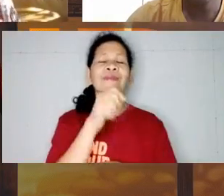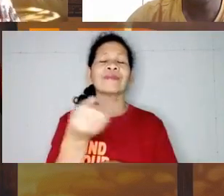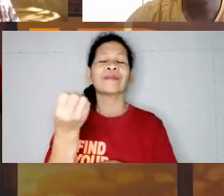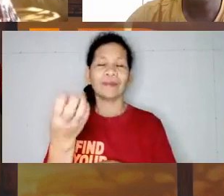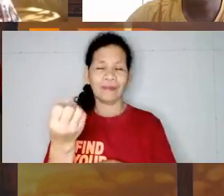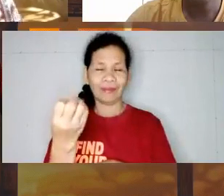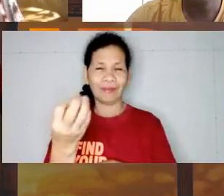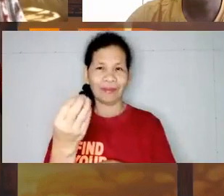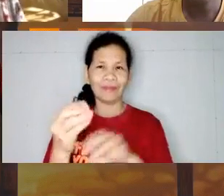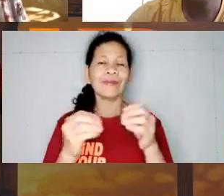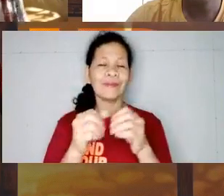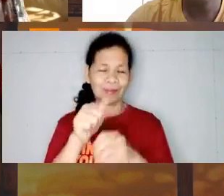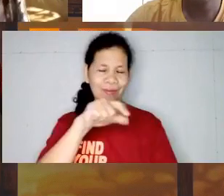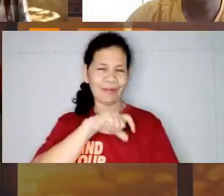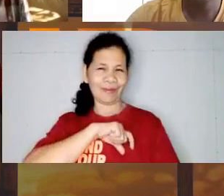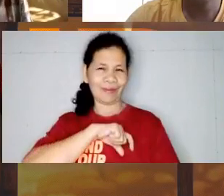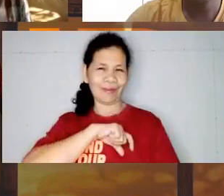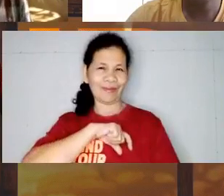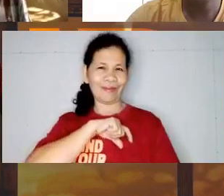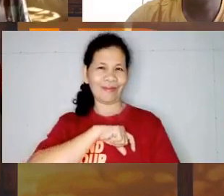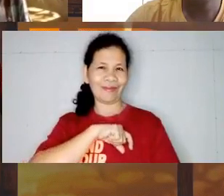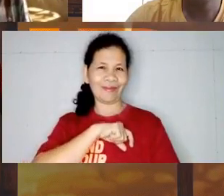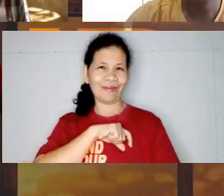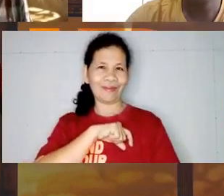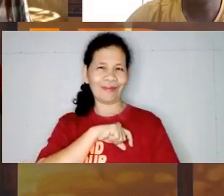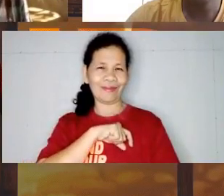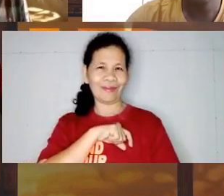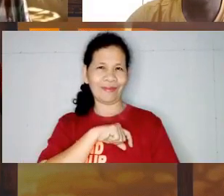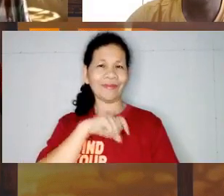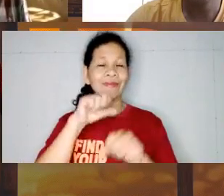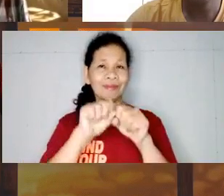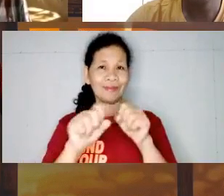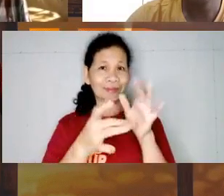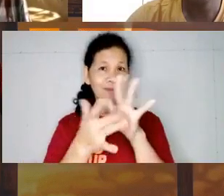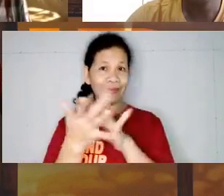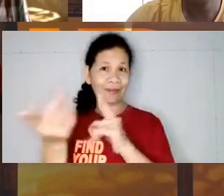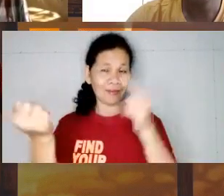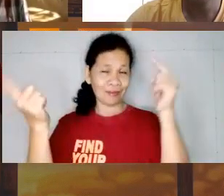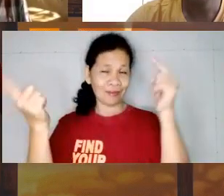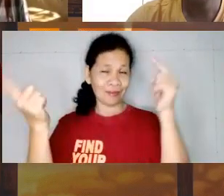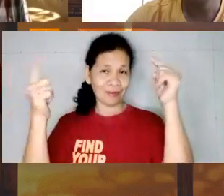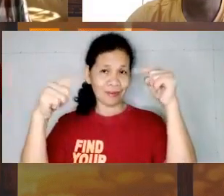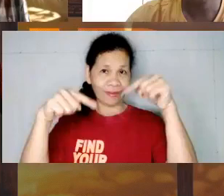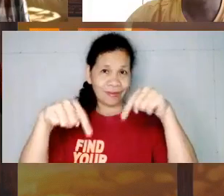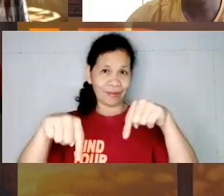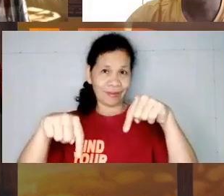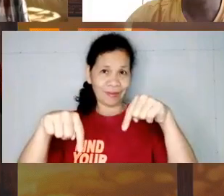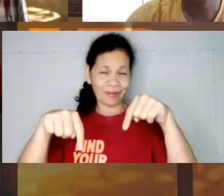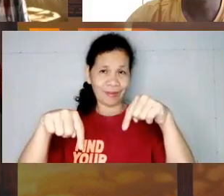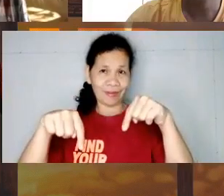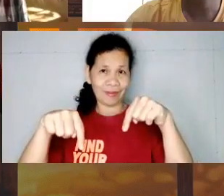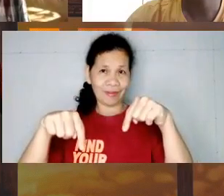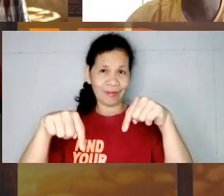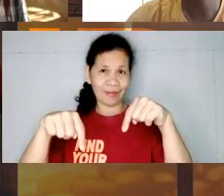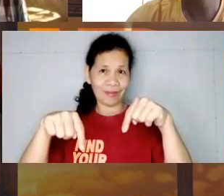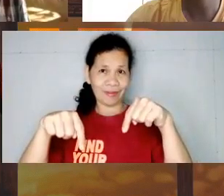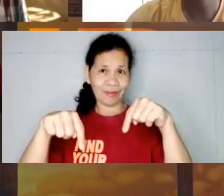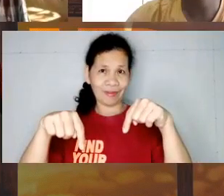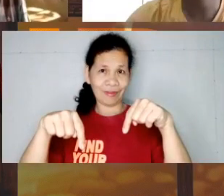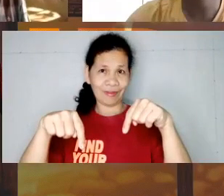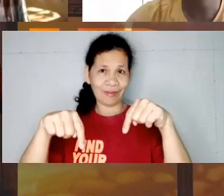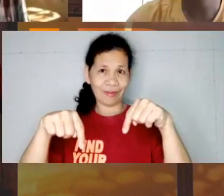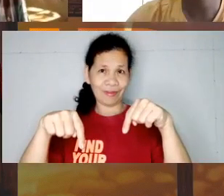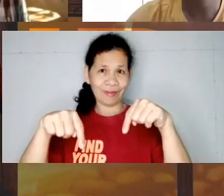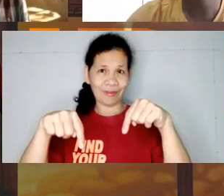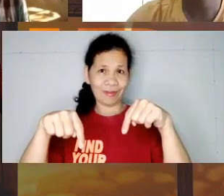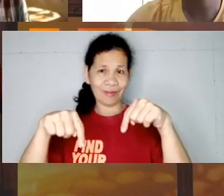quality. Kaya nga, pagbabalik ng Panginoon, ang kanya lamang ibibigay na parang